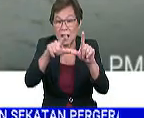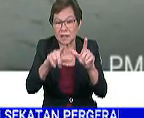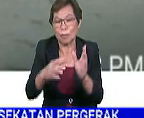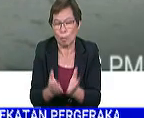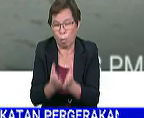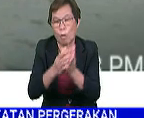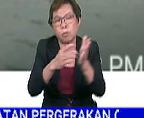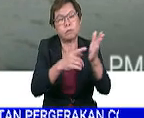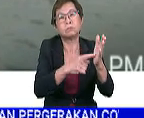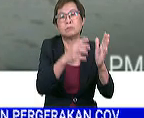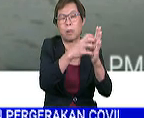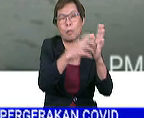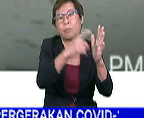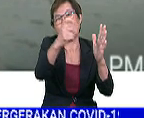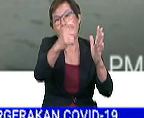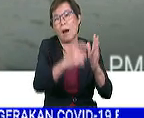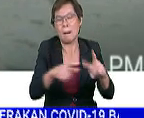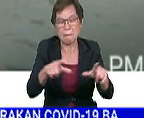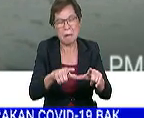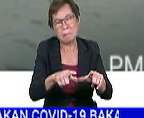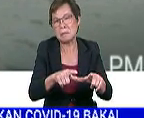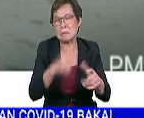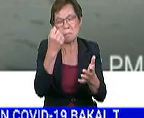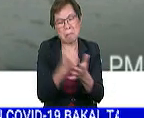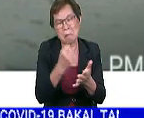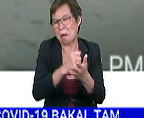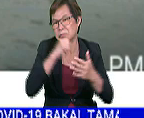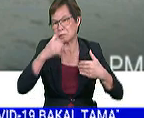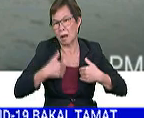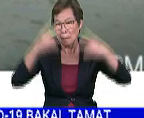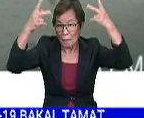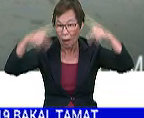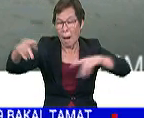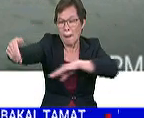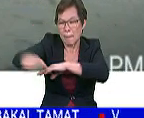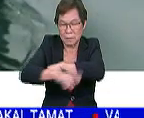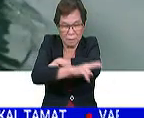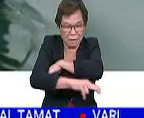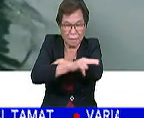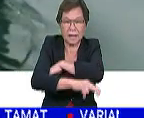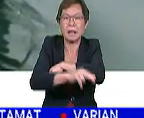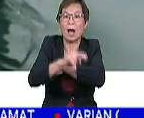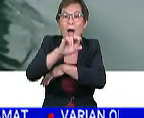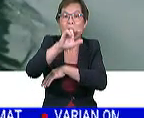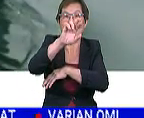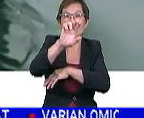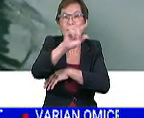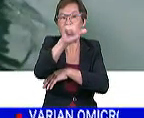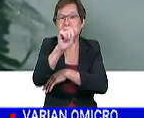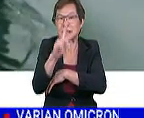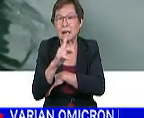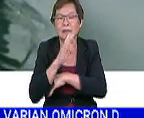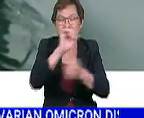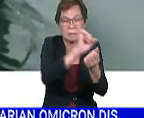mempunyai pas dan permit perjalanan yang sah pengarah maritim Negeri Kapten maritim Abdul Razak Mohamad berkata mereka ditahan